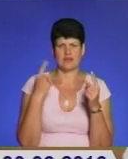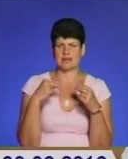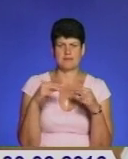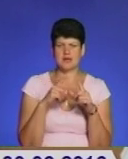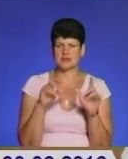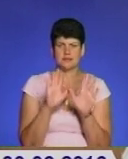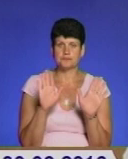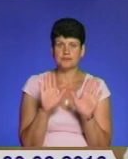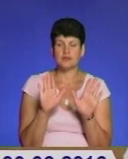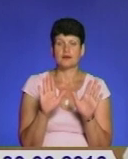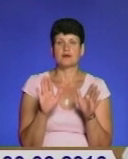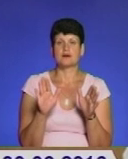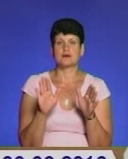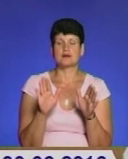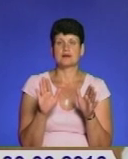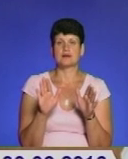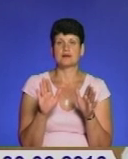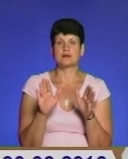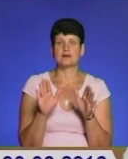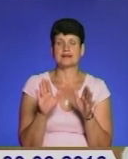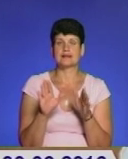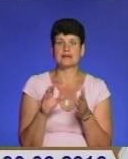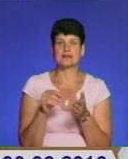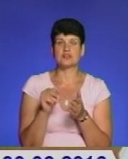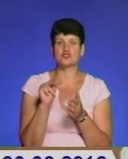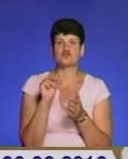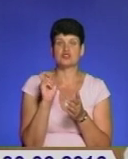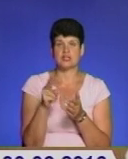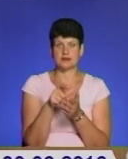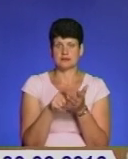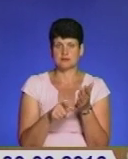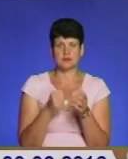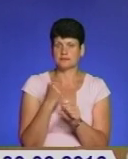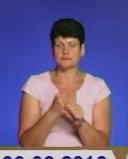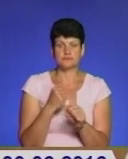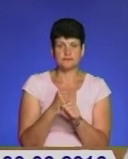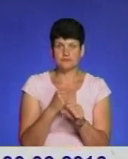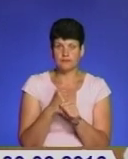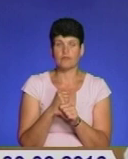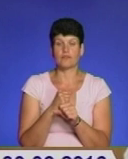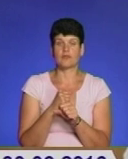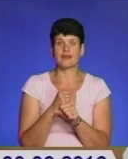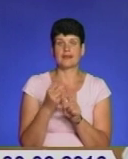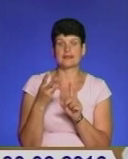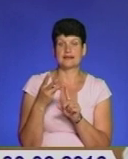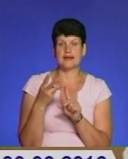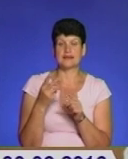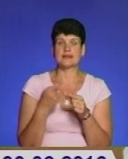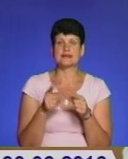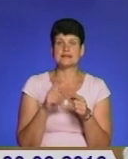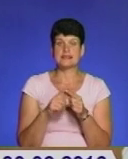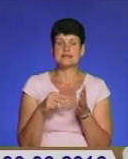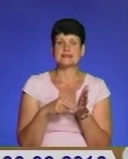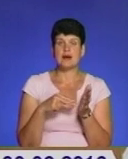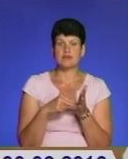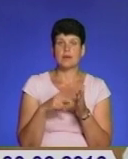великі сіткові заправки, не б'ють чеки. Непробитий чек – це мінус 5% в місцевий бюджет. Третя робота – це ставки по податку